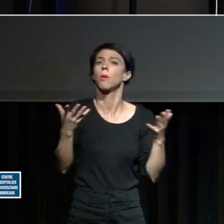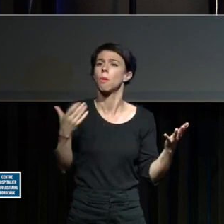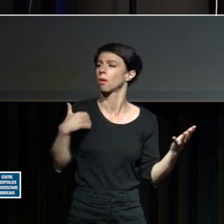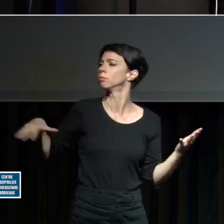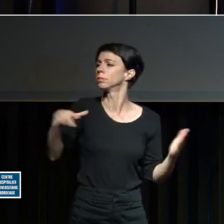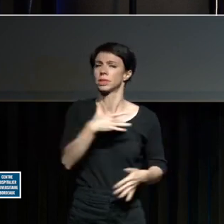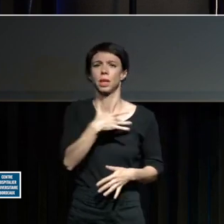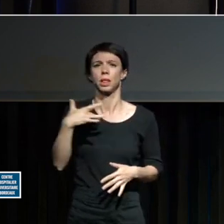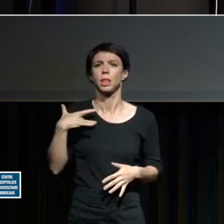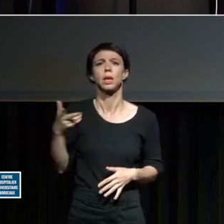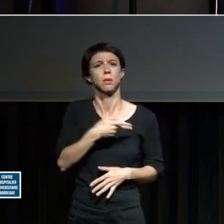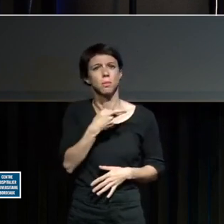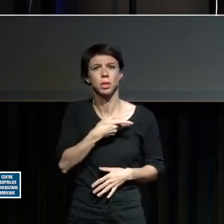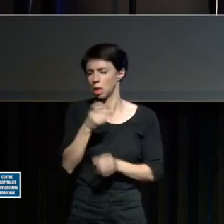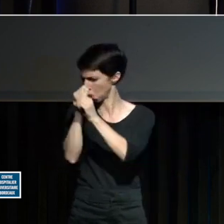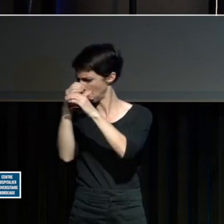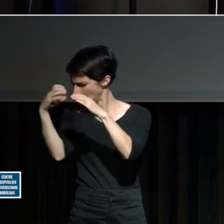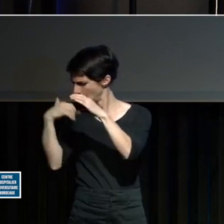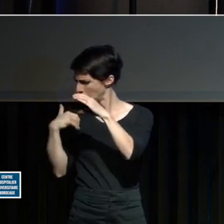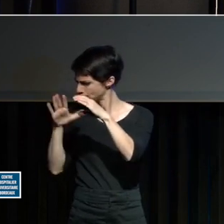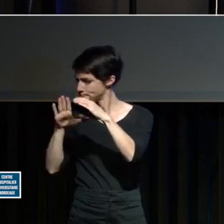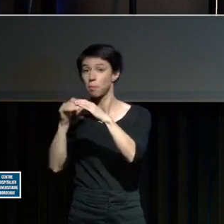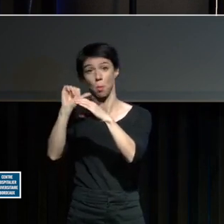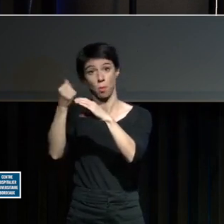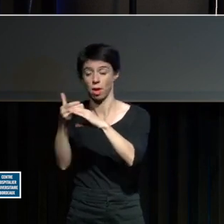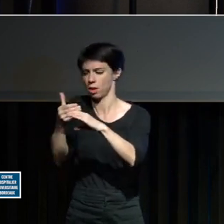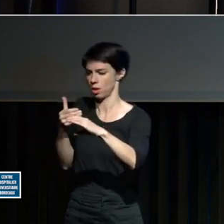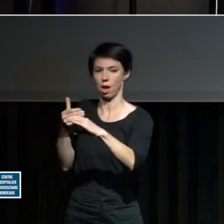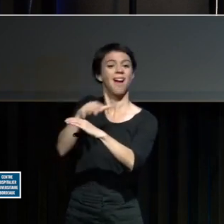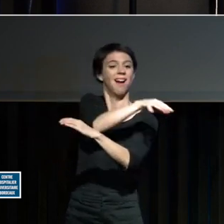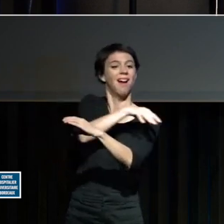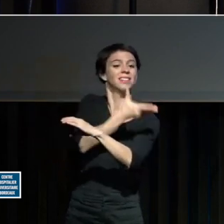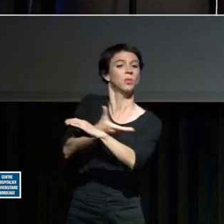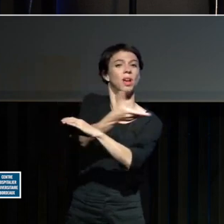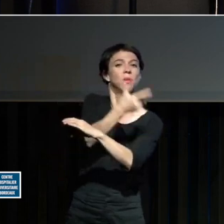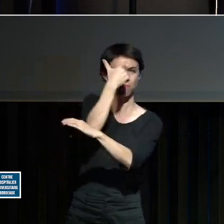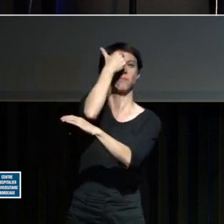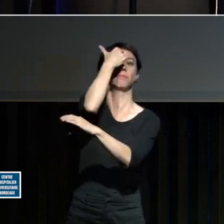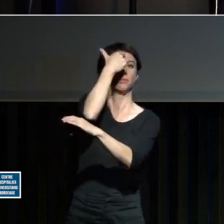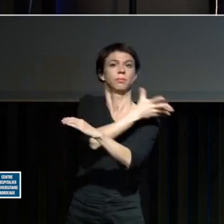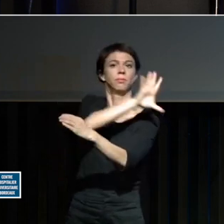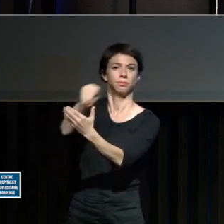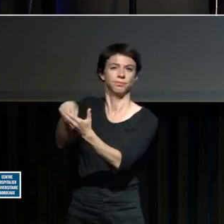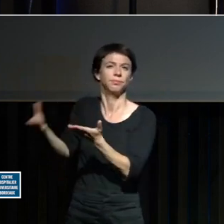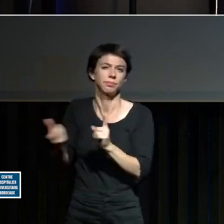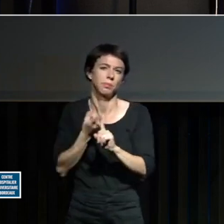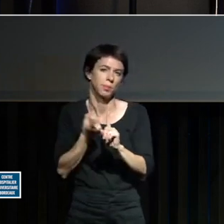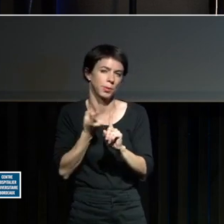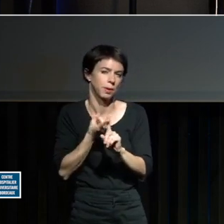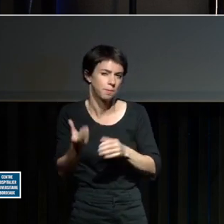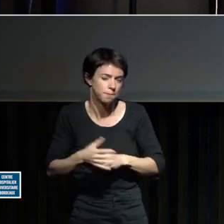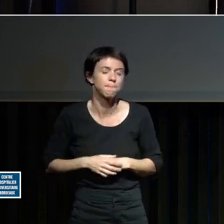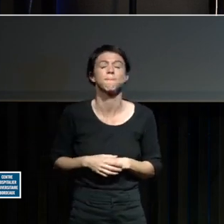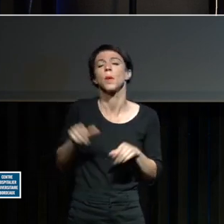et scientifique doit, et c'est important, pouvoir intégrer ce contexte d'évolution sociétale et